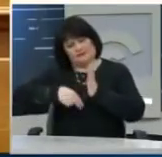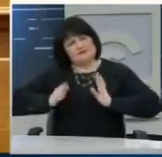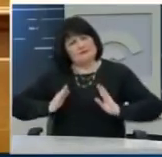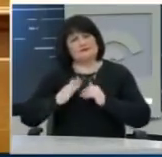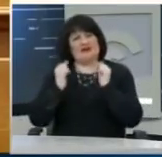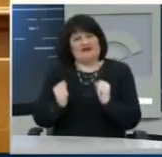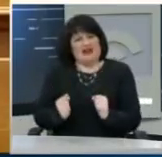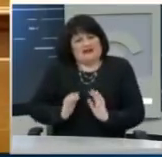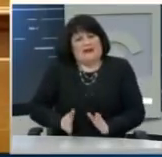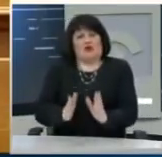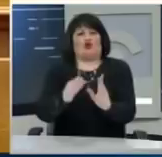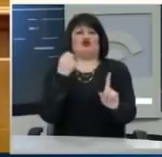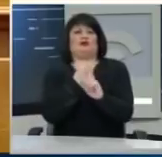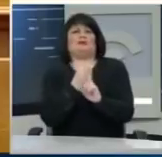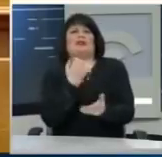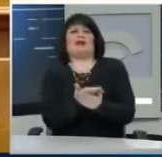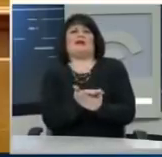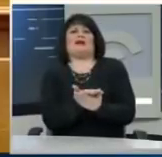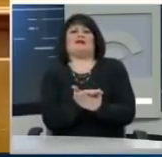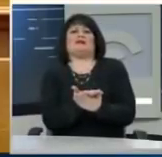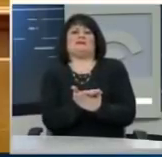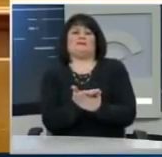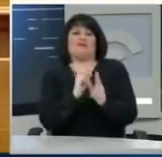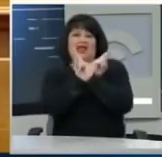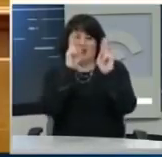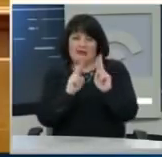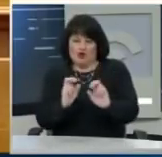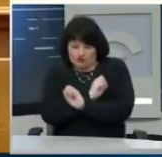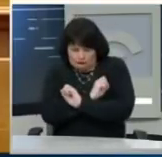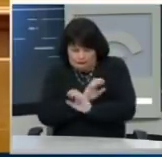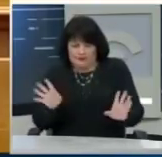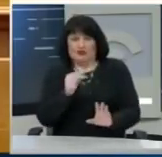στη διεκδίκηση. Με τη διεθνοποίηση του ζητήματος,